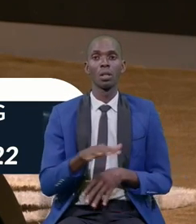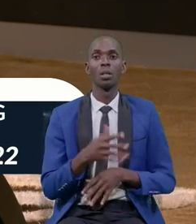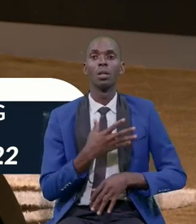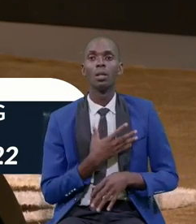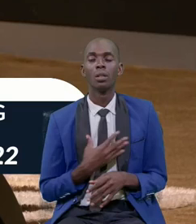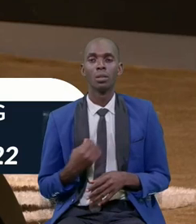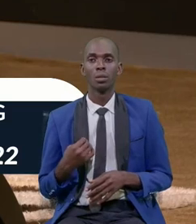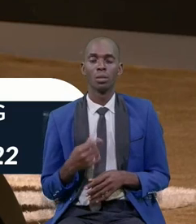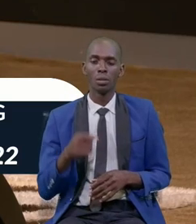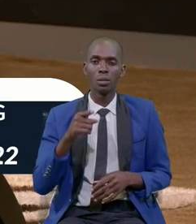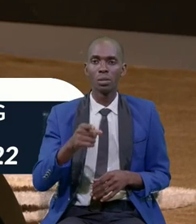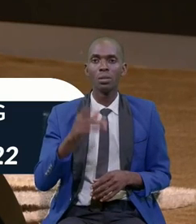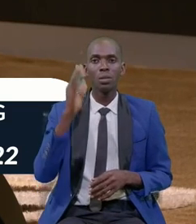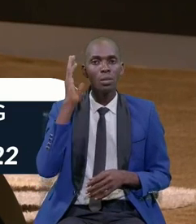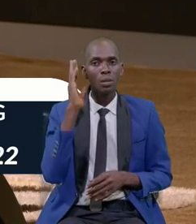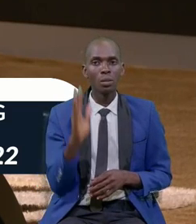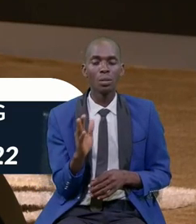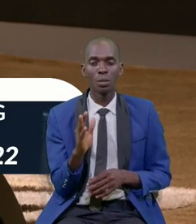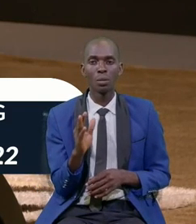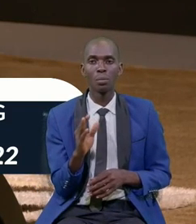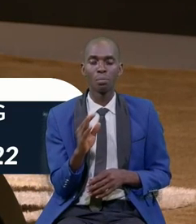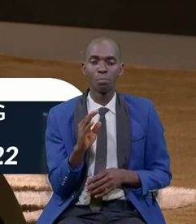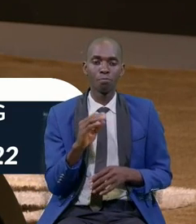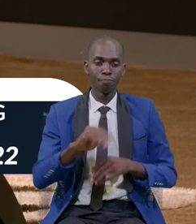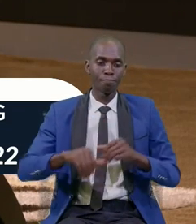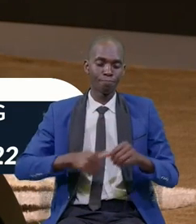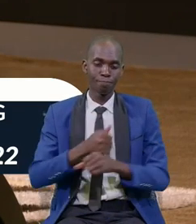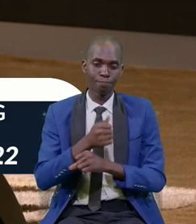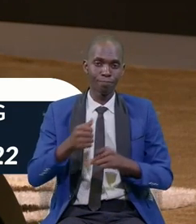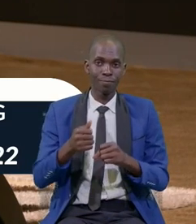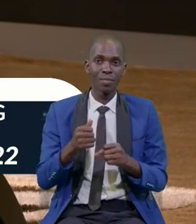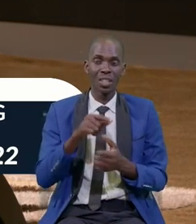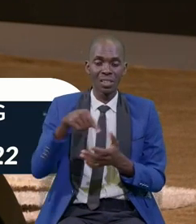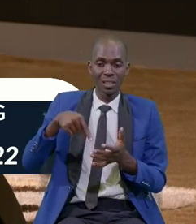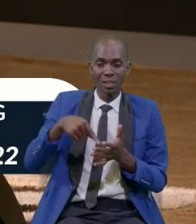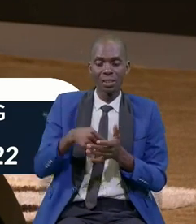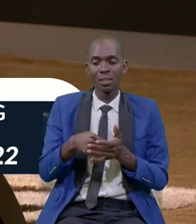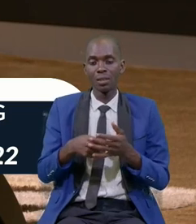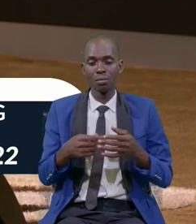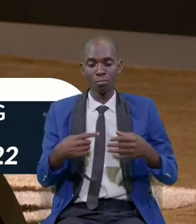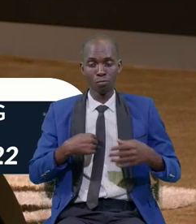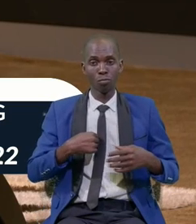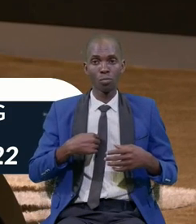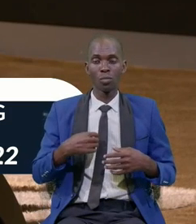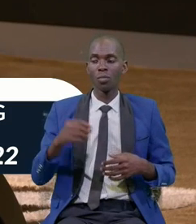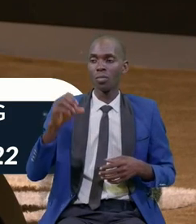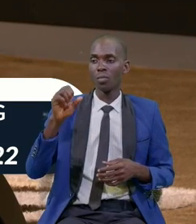attache ce cordon de fil cramoisi.